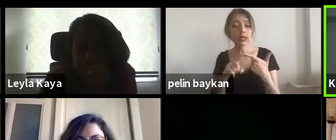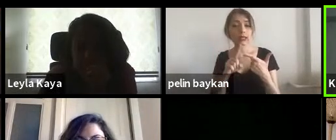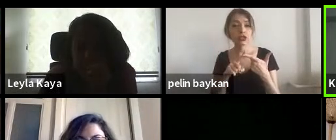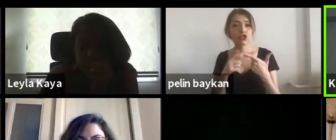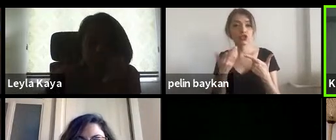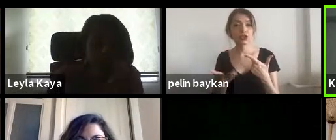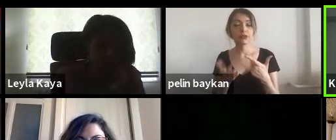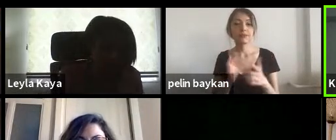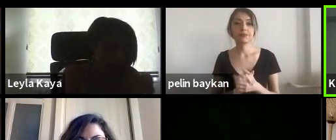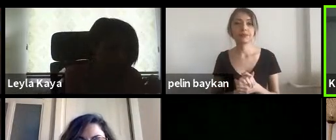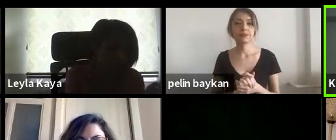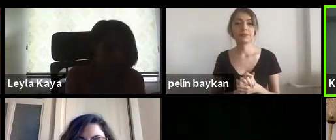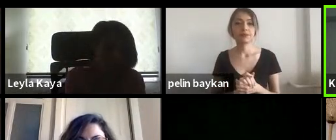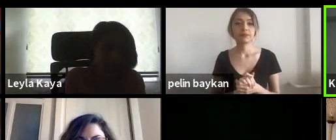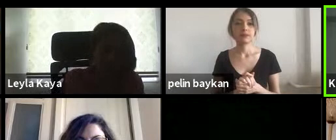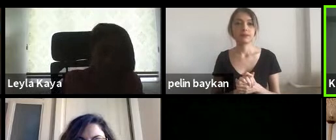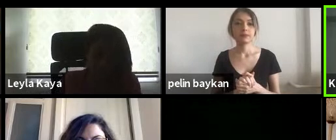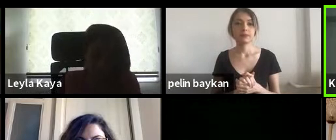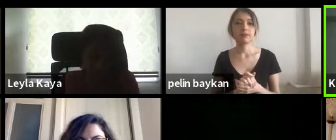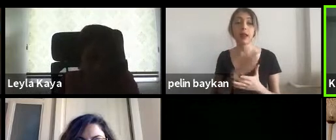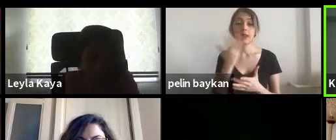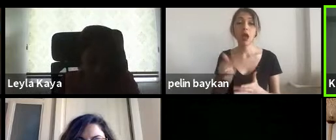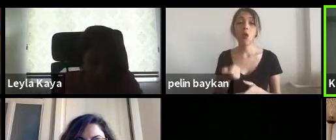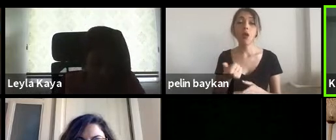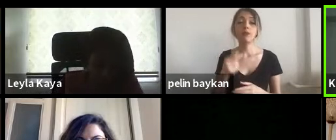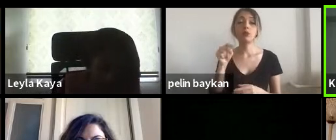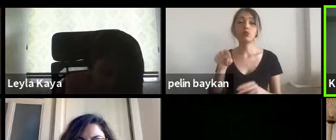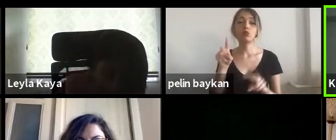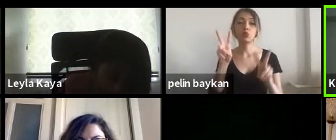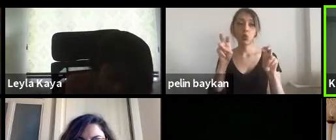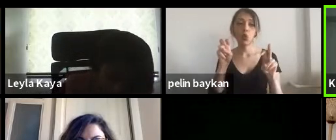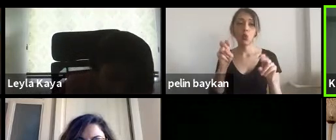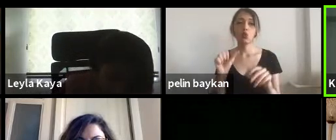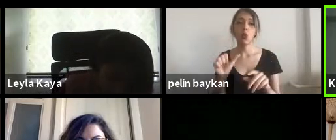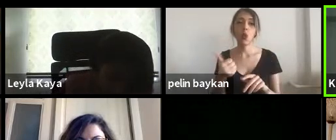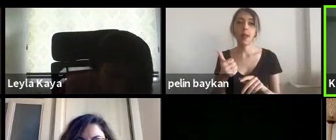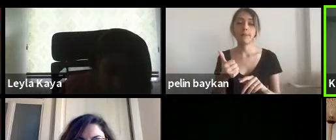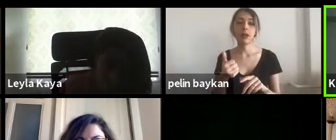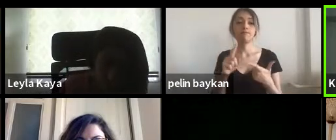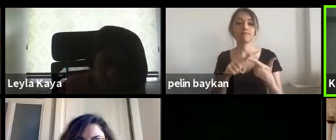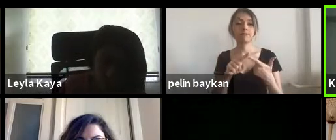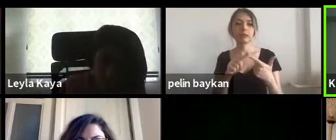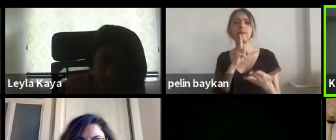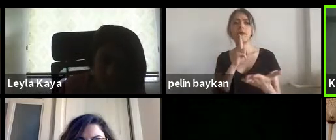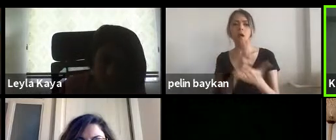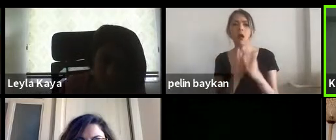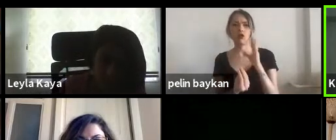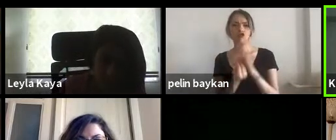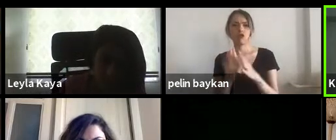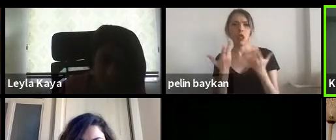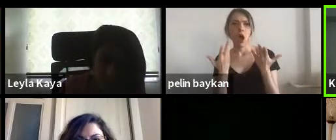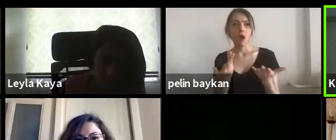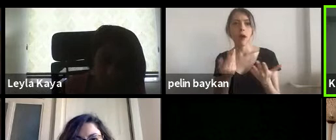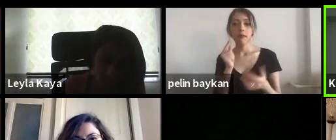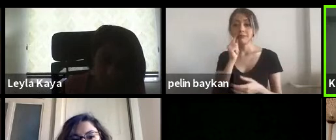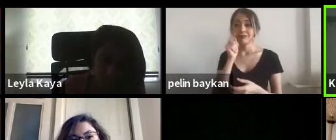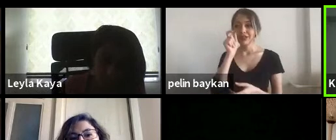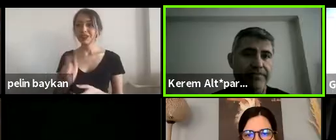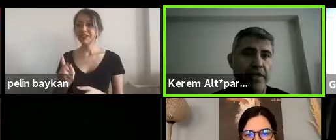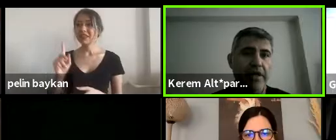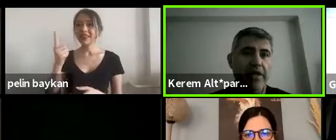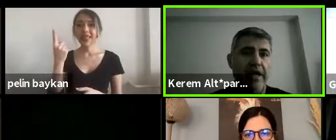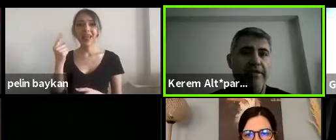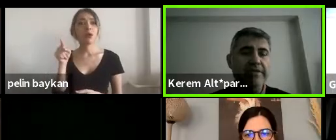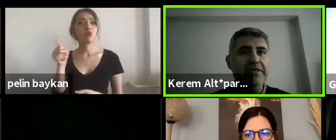ise belki daha da önemli olan ve bugün tartışılacak olan husus, o kararın aslında sadece o kişiyi ilgilendirmediği